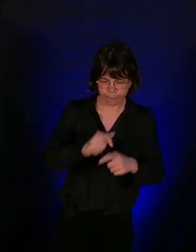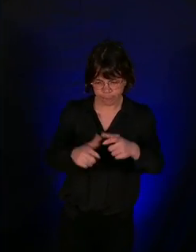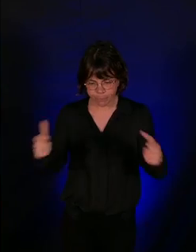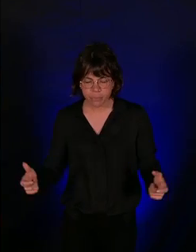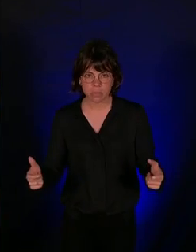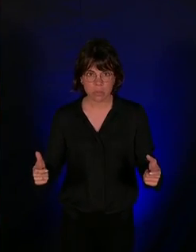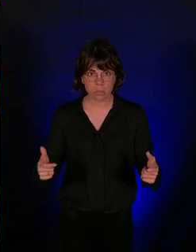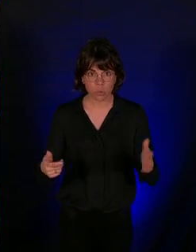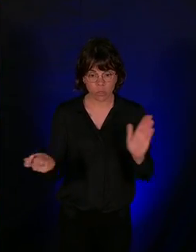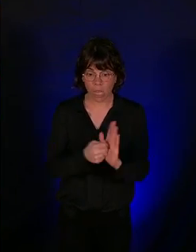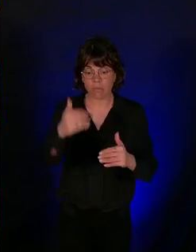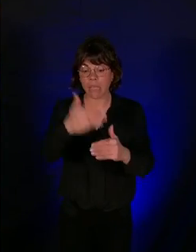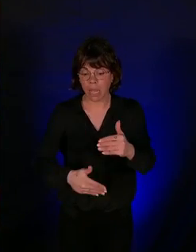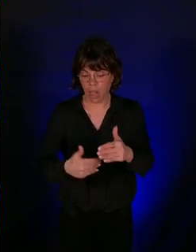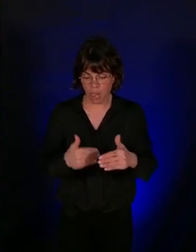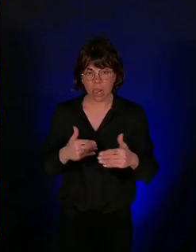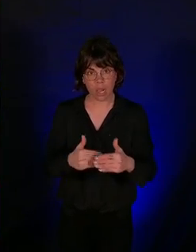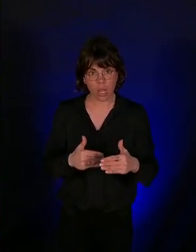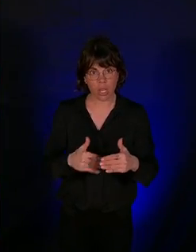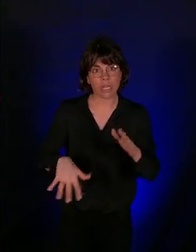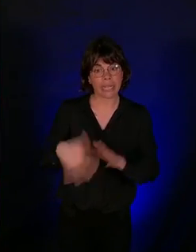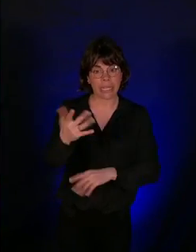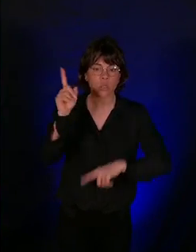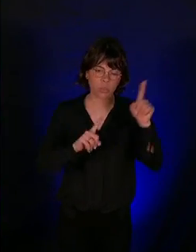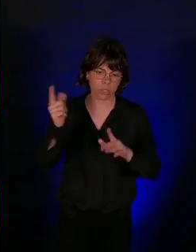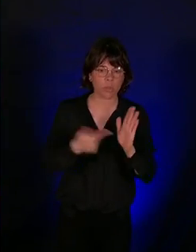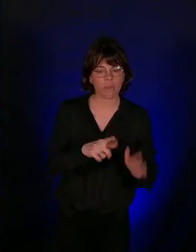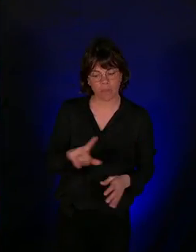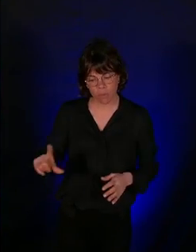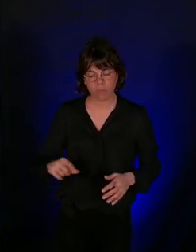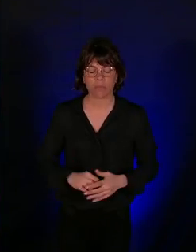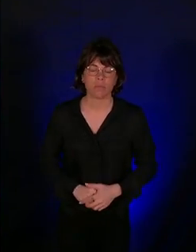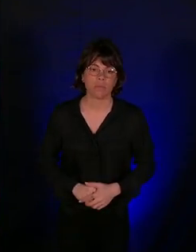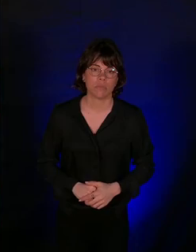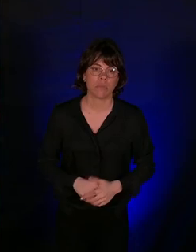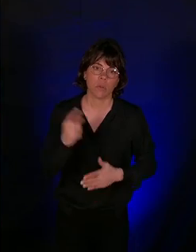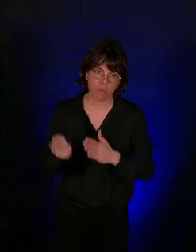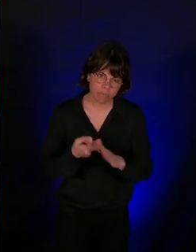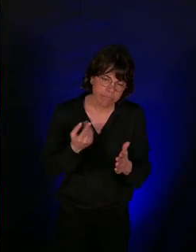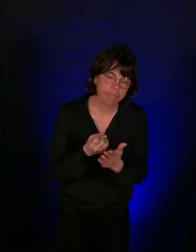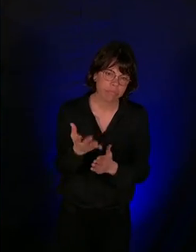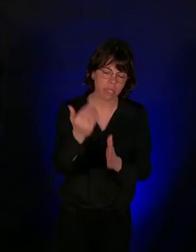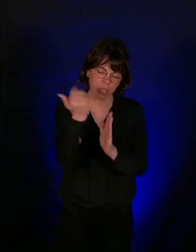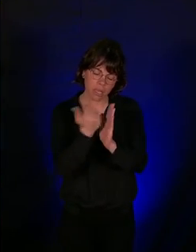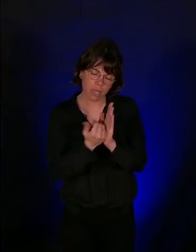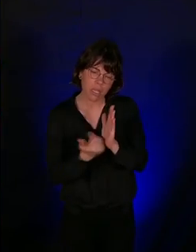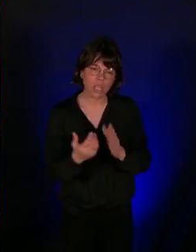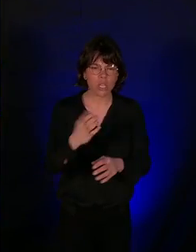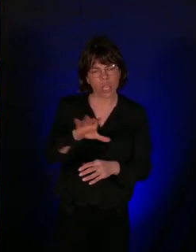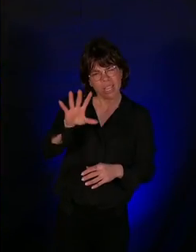reçues dans les délais imparti soit le 15 juillet 2022 pour Rael une liste de 105